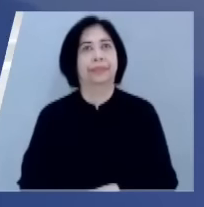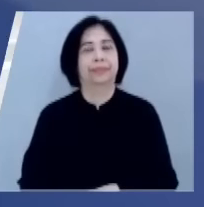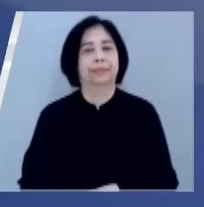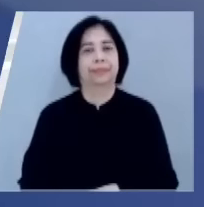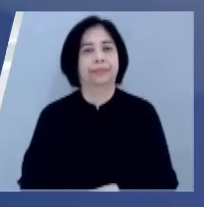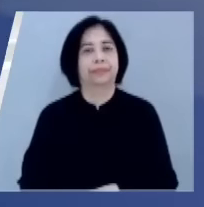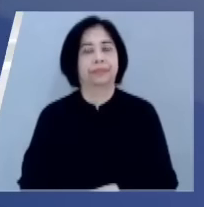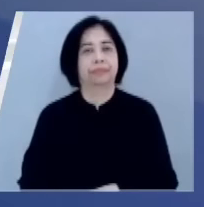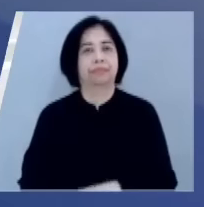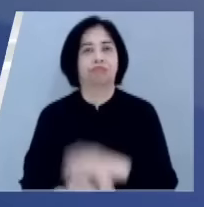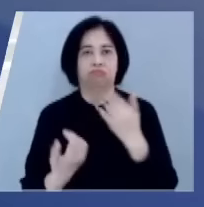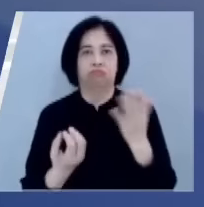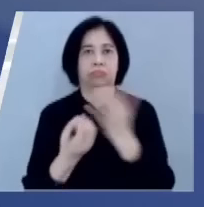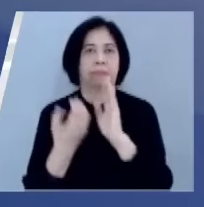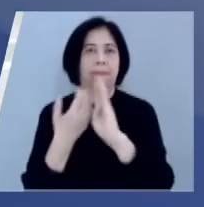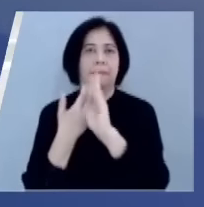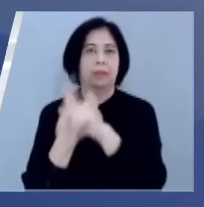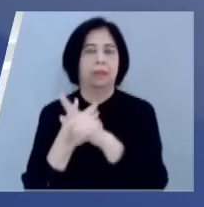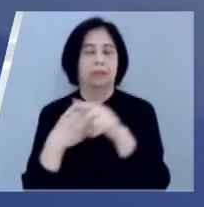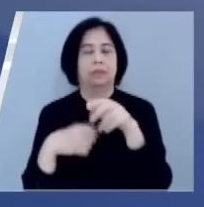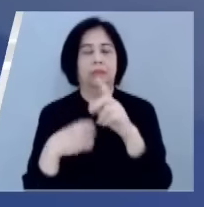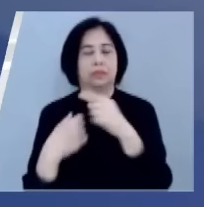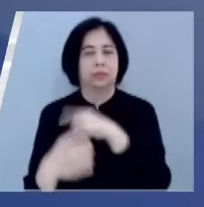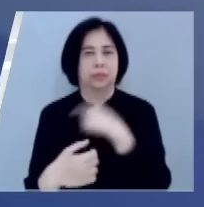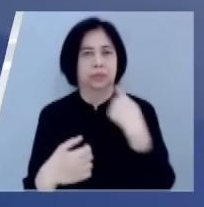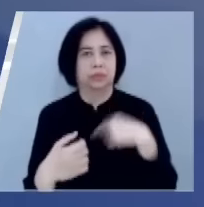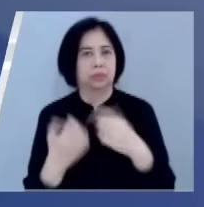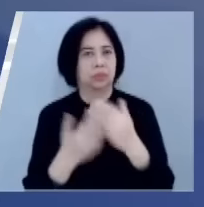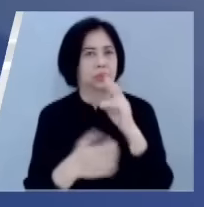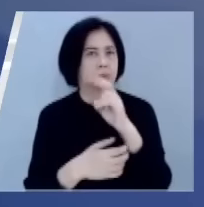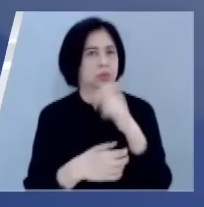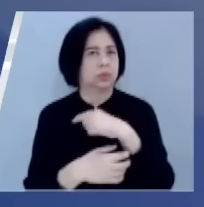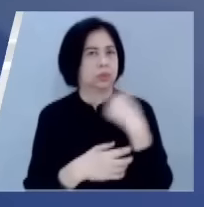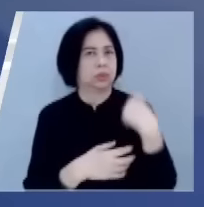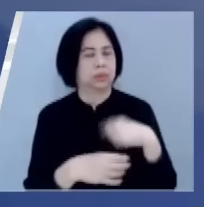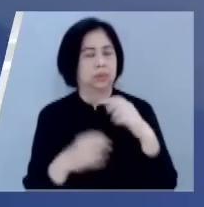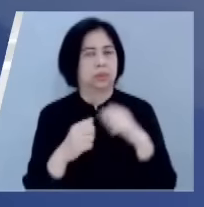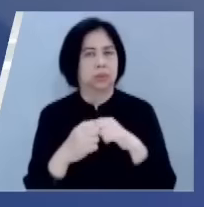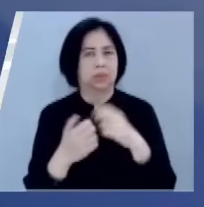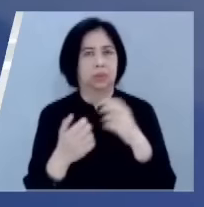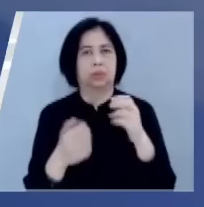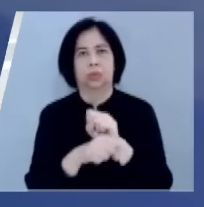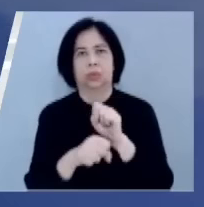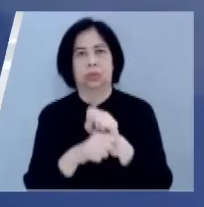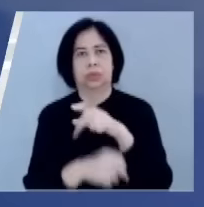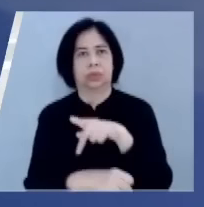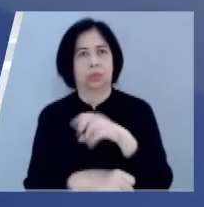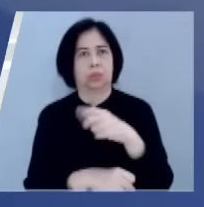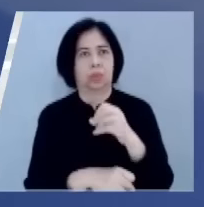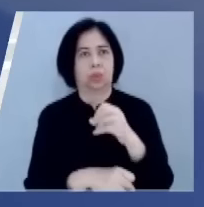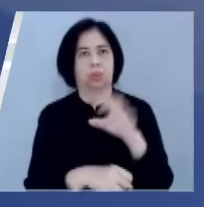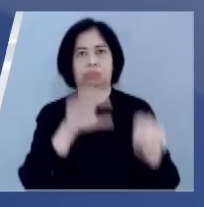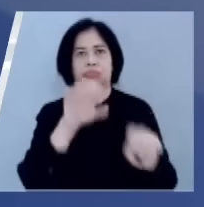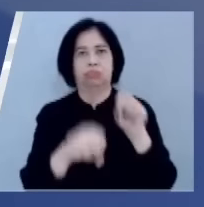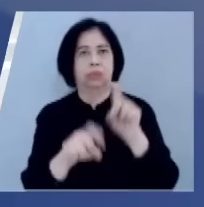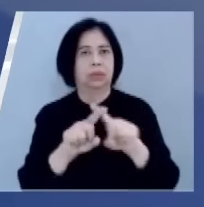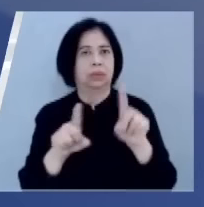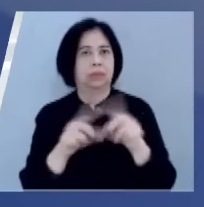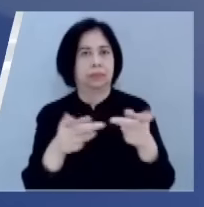Pinadeport na pabalik ng China ang halos 200 Chinong empleyado ng Pogo na nahuli sa iba't ibang Pogo hub